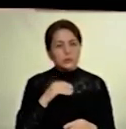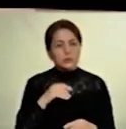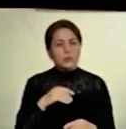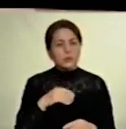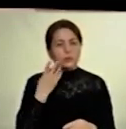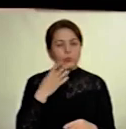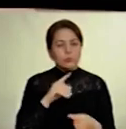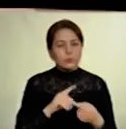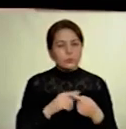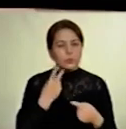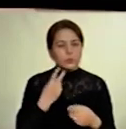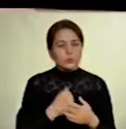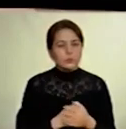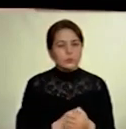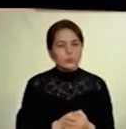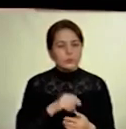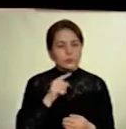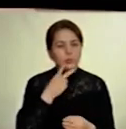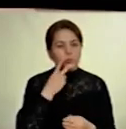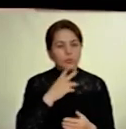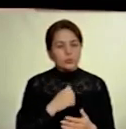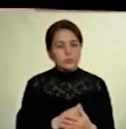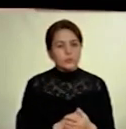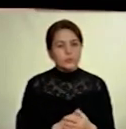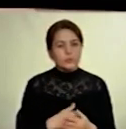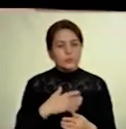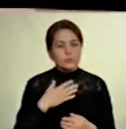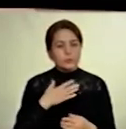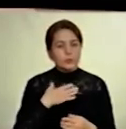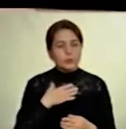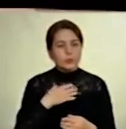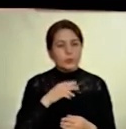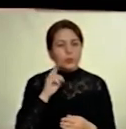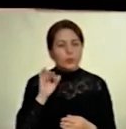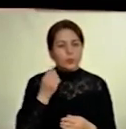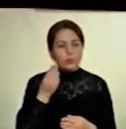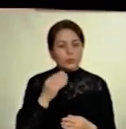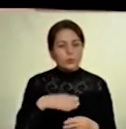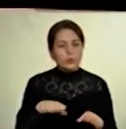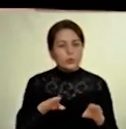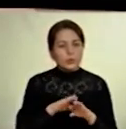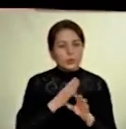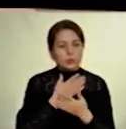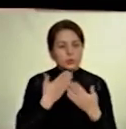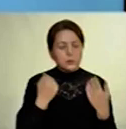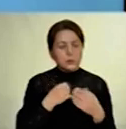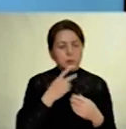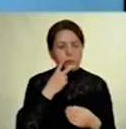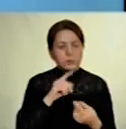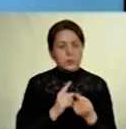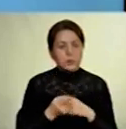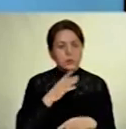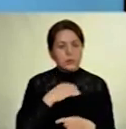4 plus 2. Mana bu ko'rinishni biz qo'sh tengsizlik ko'rinishiga almashtirib olamiz. Demak, 4